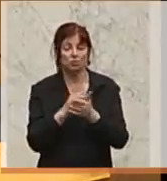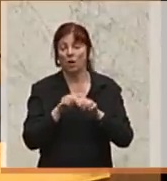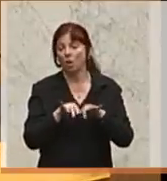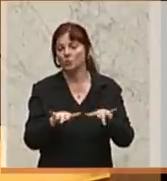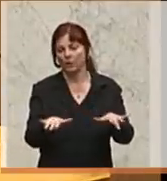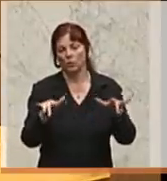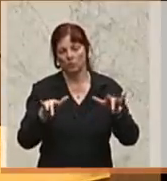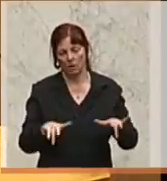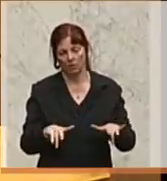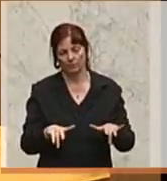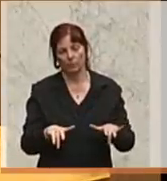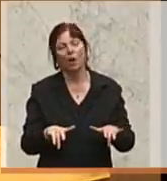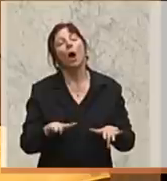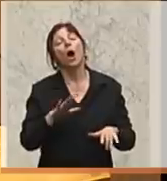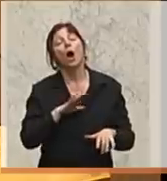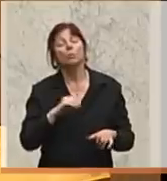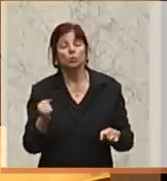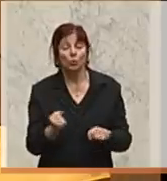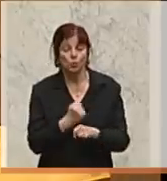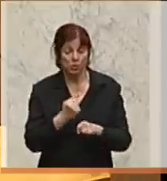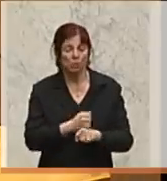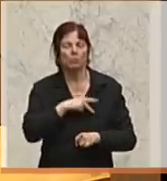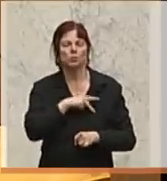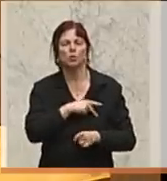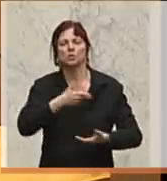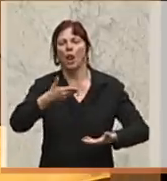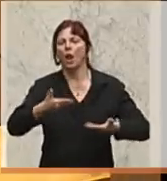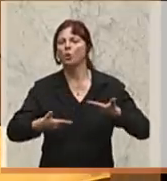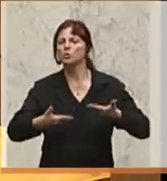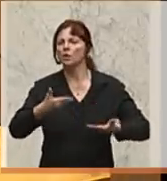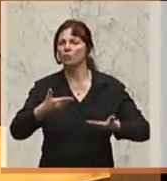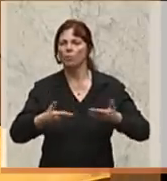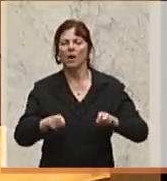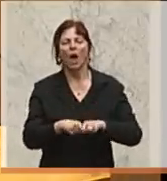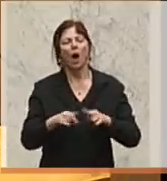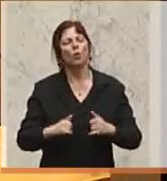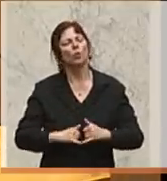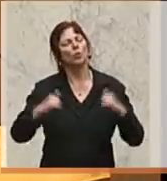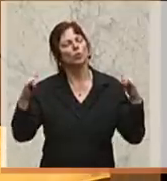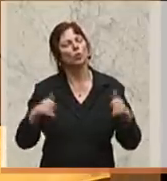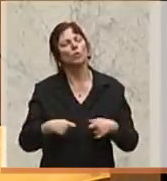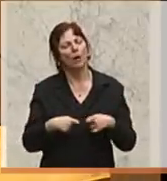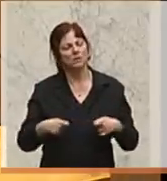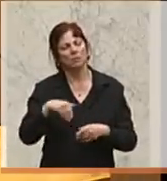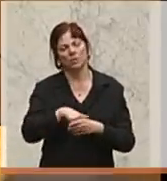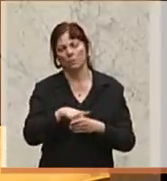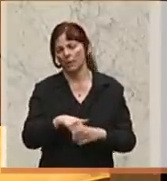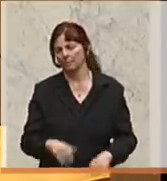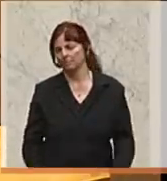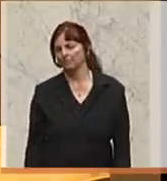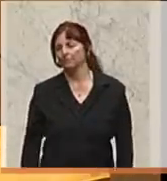und dennoch sozial ausgewogen und konjunkturelle Maßnahmen mit sich bringen. Mit